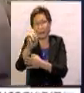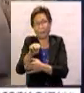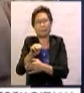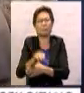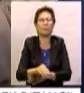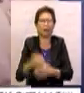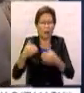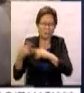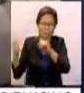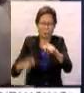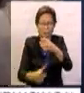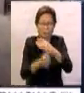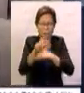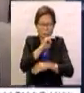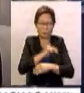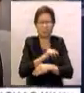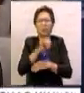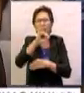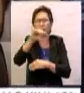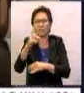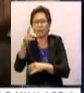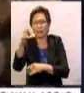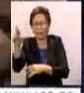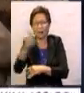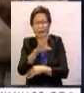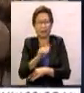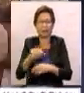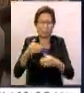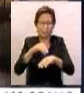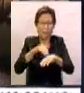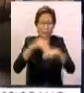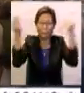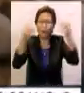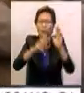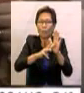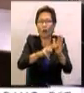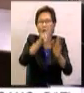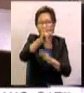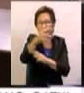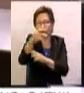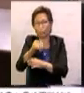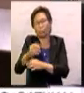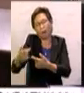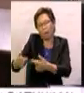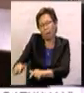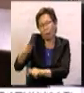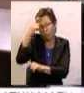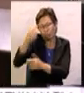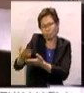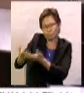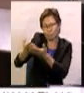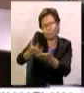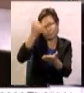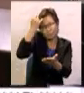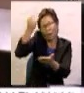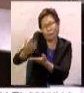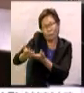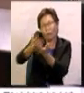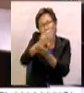Timbalan Menteri Gejeraya Muhammad Anwar Muhammad Tahir. Pada majlis itu, wakil NGO diberi ruang untuk mengemukakan